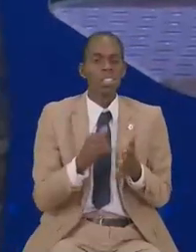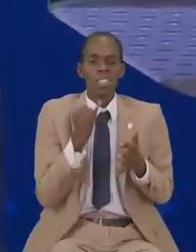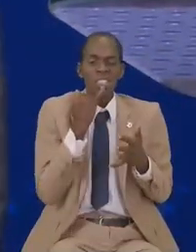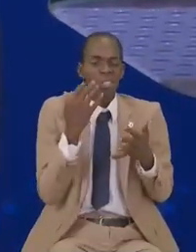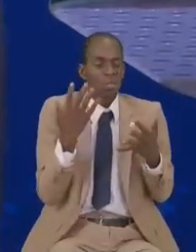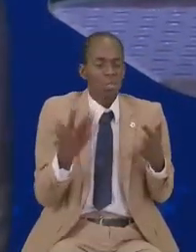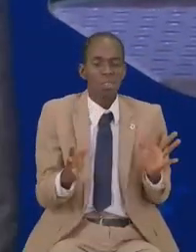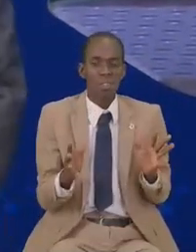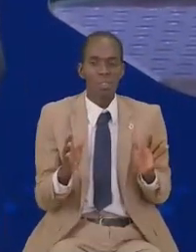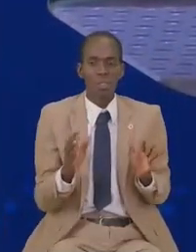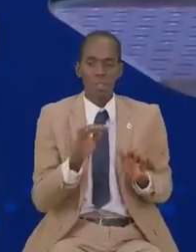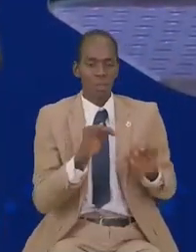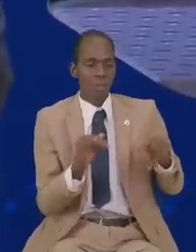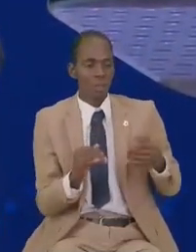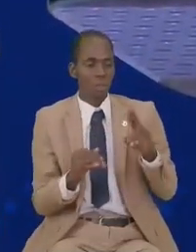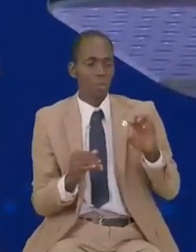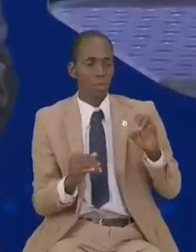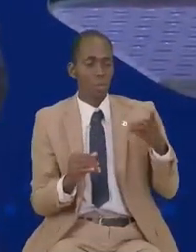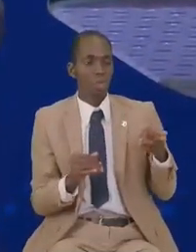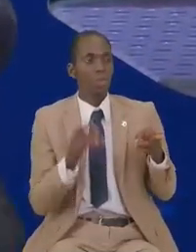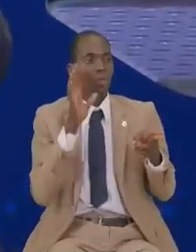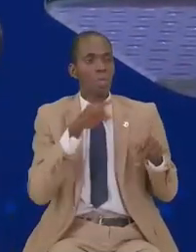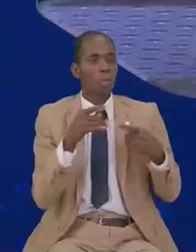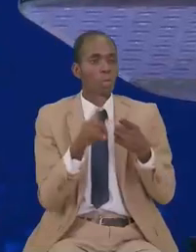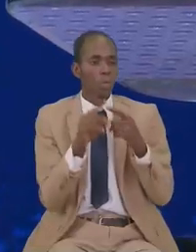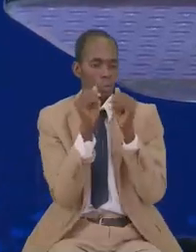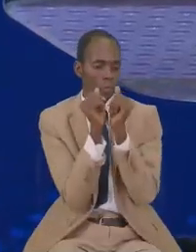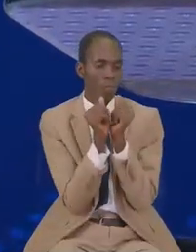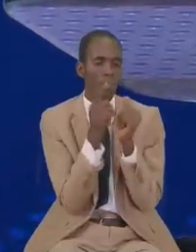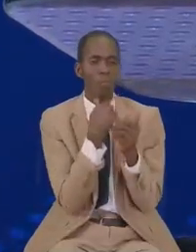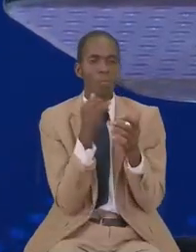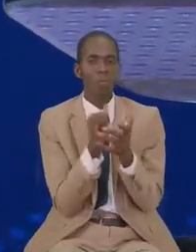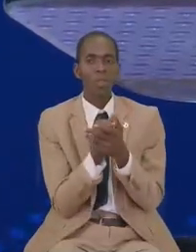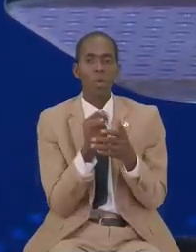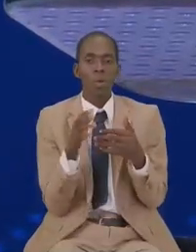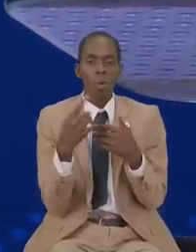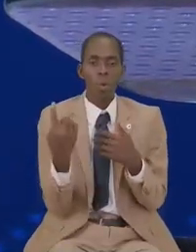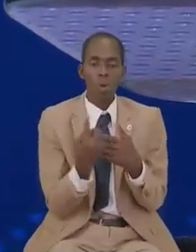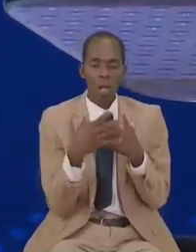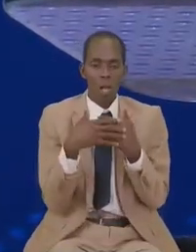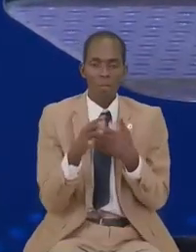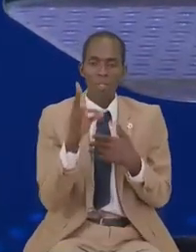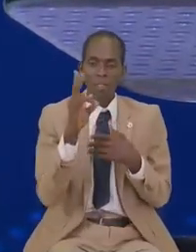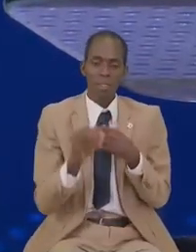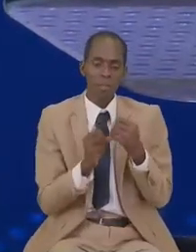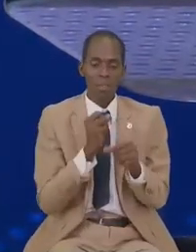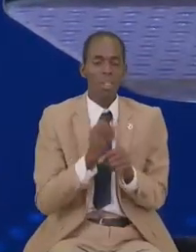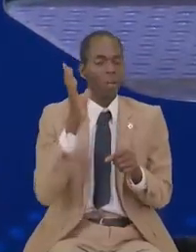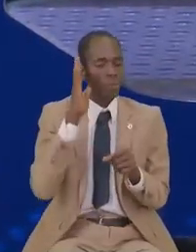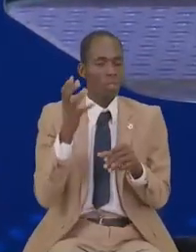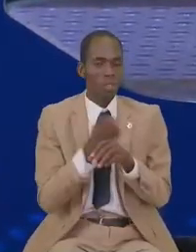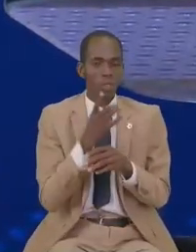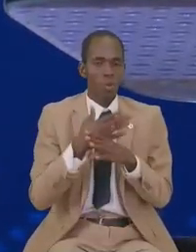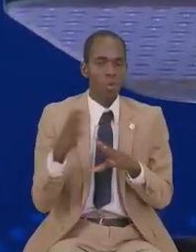que c'est fait. Judas, tu iras en captivité. Et dit que c'est après 70 ans que je